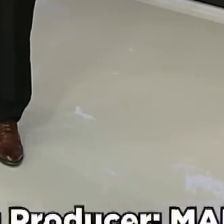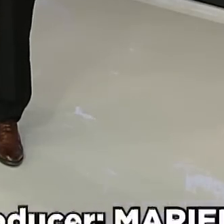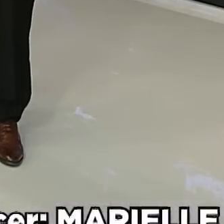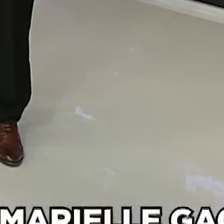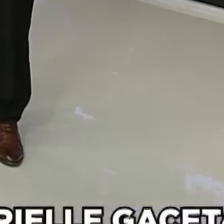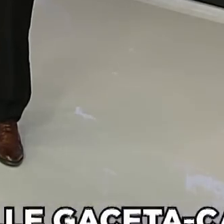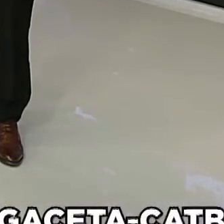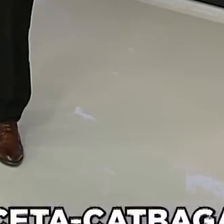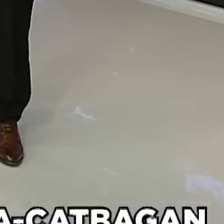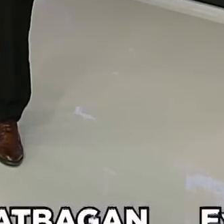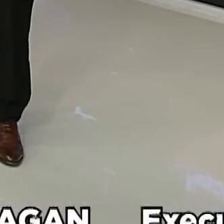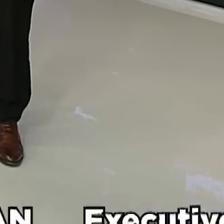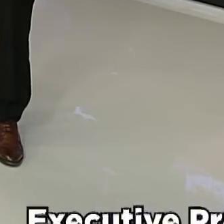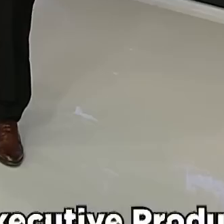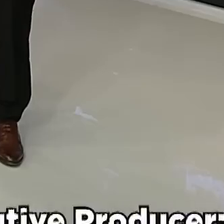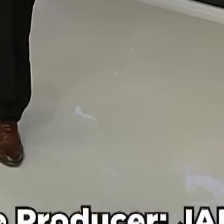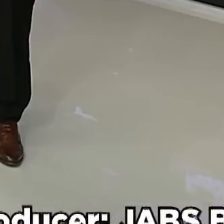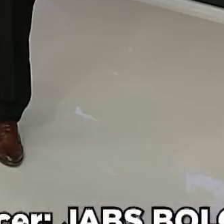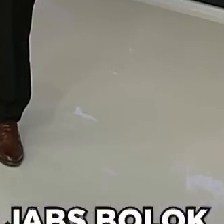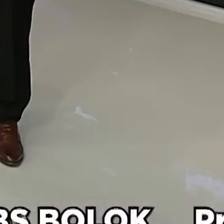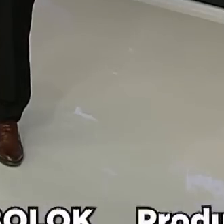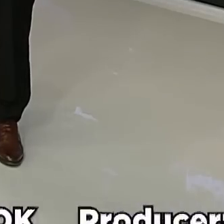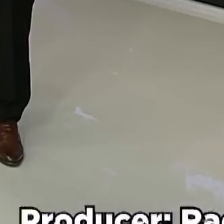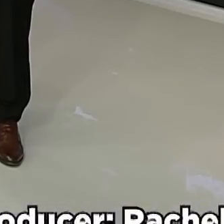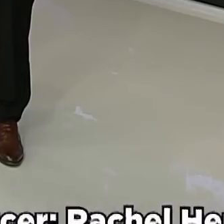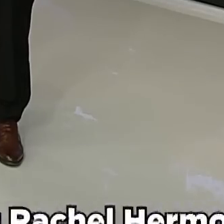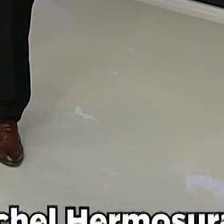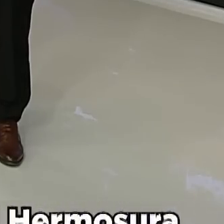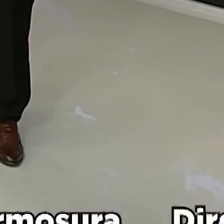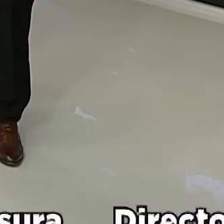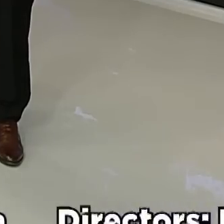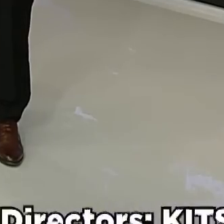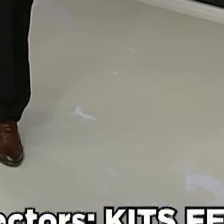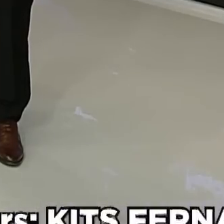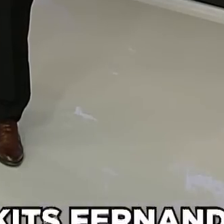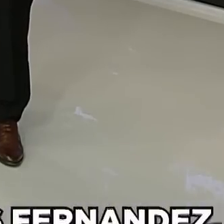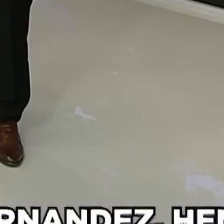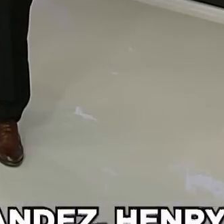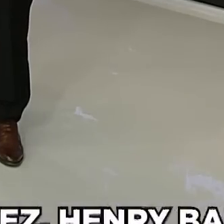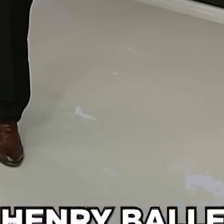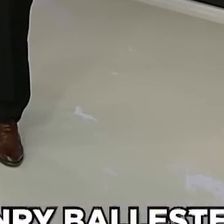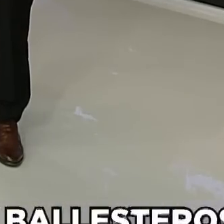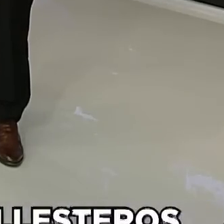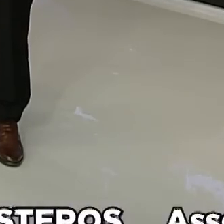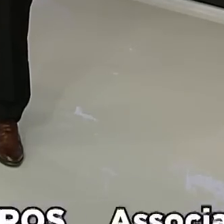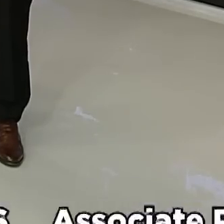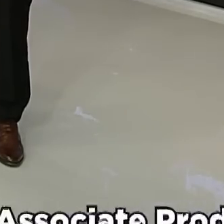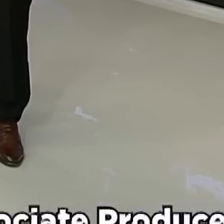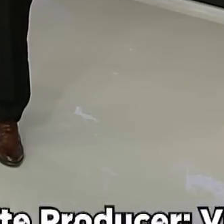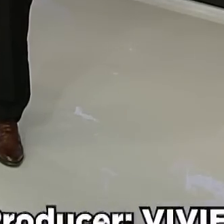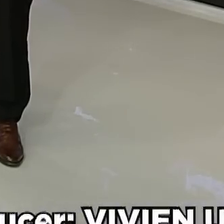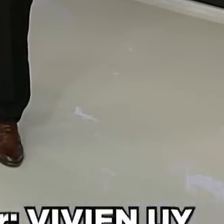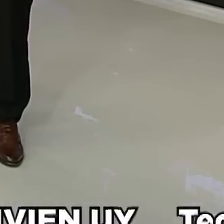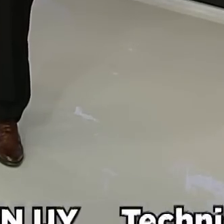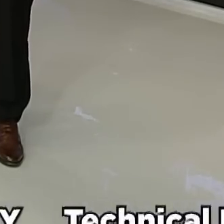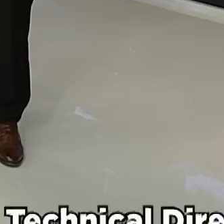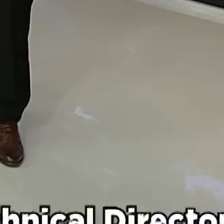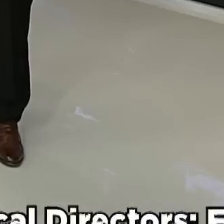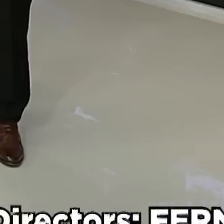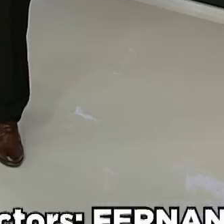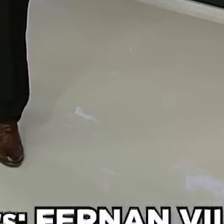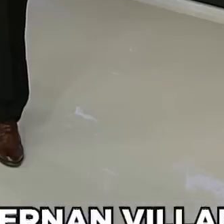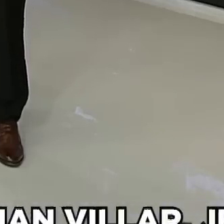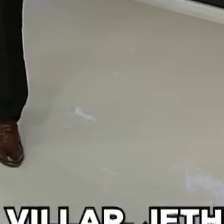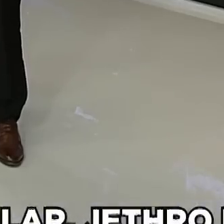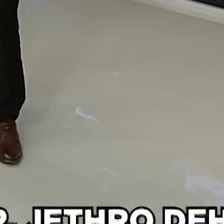di ba? Pangatlo. Pangatlo! Sabi ko na nga, yung pangatlo eh. Ayun, hintayin ko na lang sa ano? Oh. Sa TV? Sa TV.